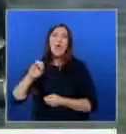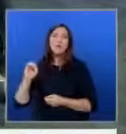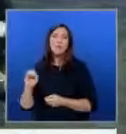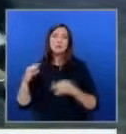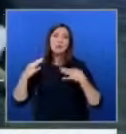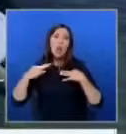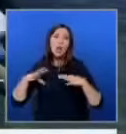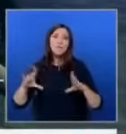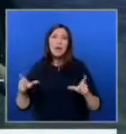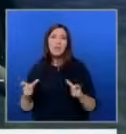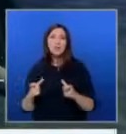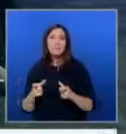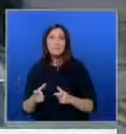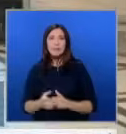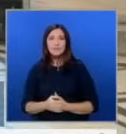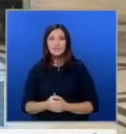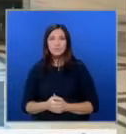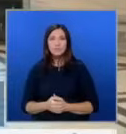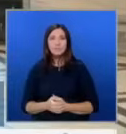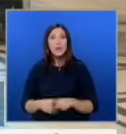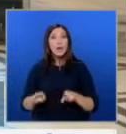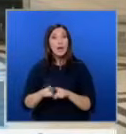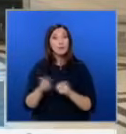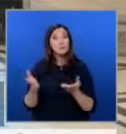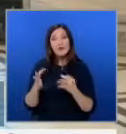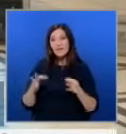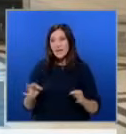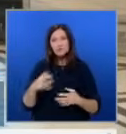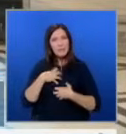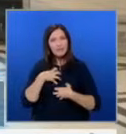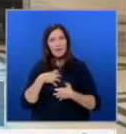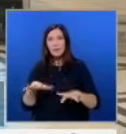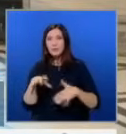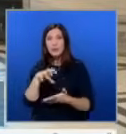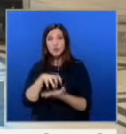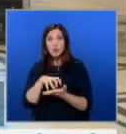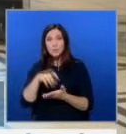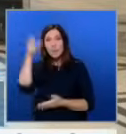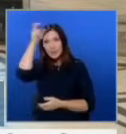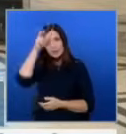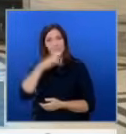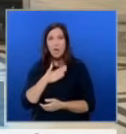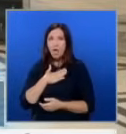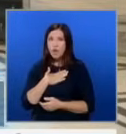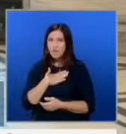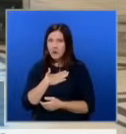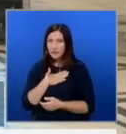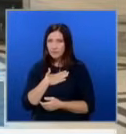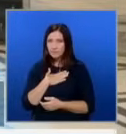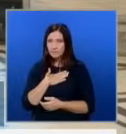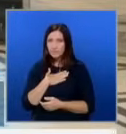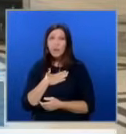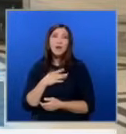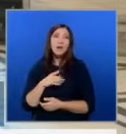европейското либерално семейство. Както става ясно, напрежение в парламентарната група на ДПС има, то